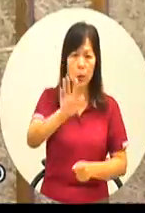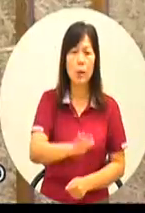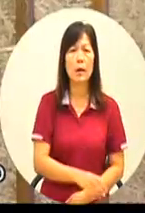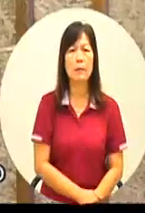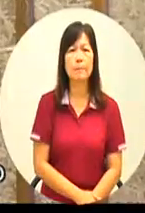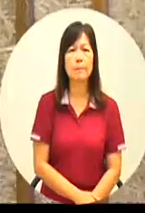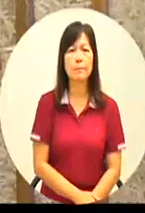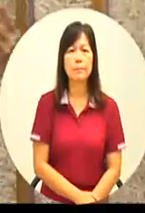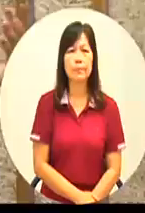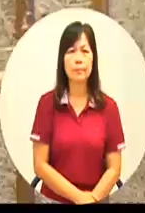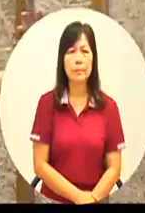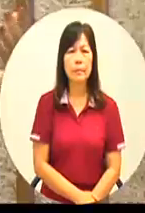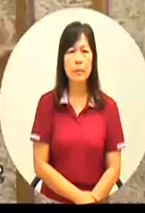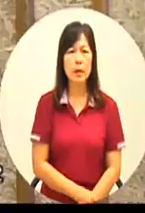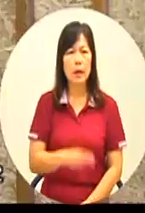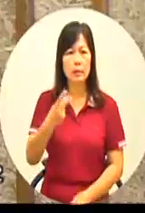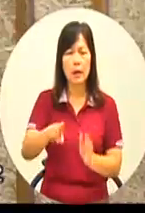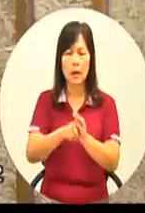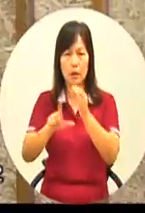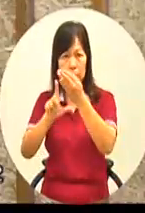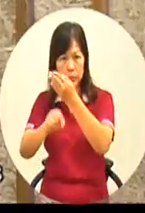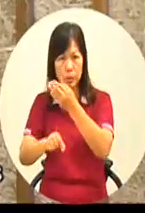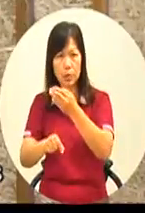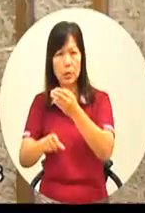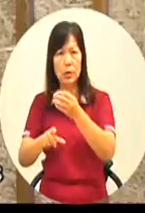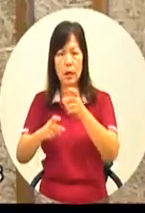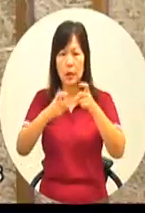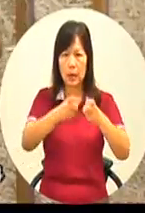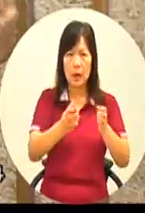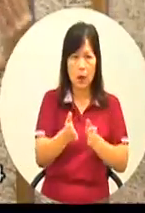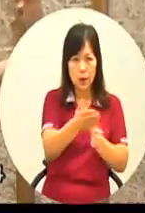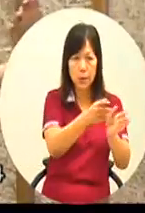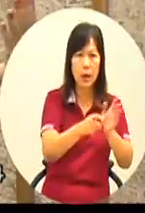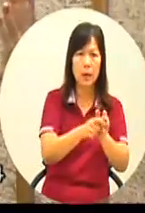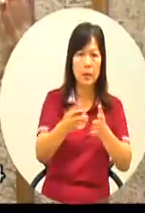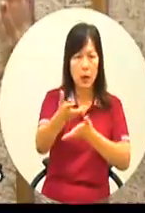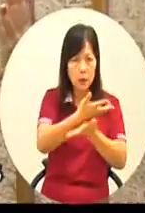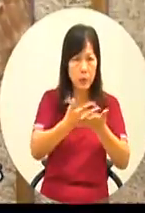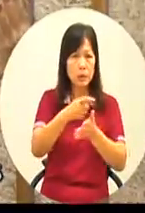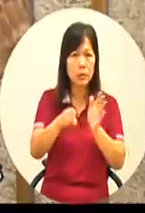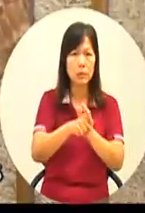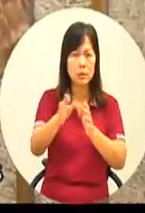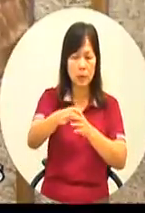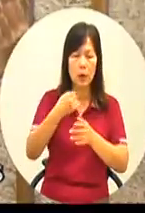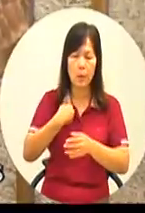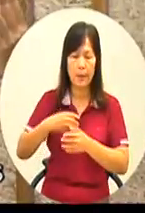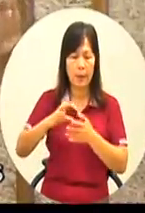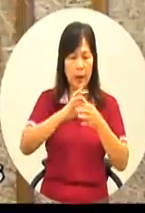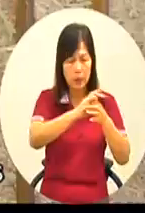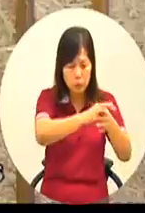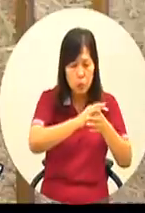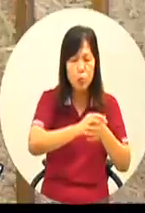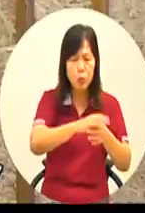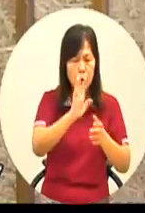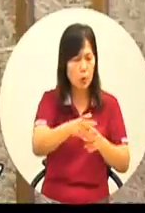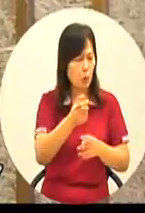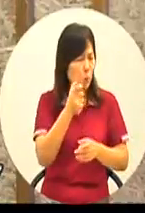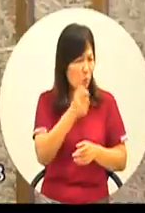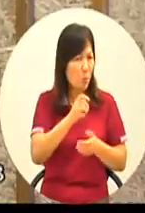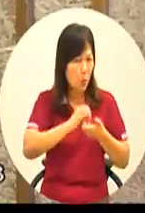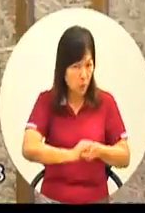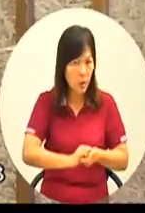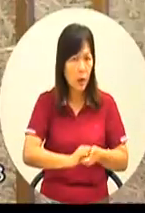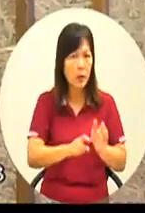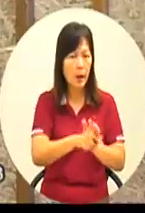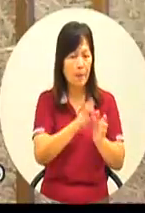在这样子。那透过9月份的这个全球港湾城市论坛，等于在盘点了一次我们跟这些姐妹社关系是不是够坚强。那这两个城市其实都派出